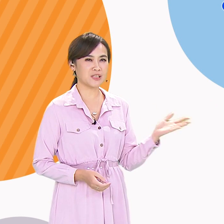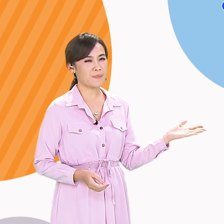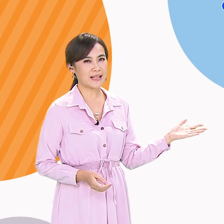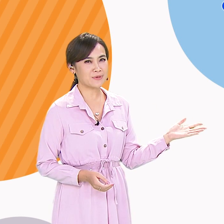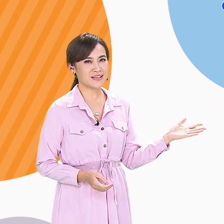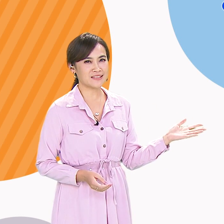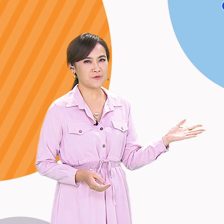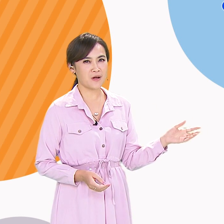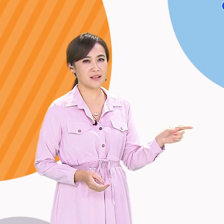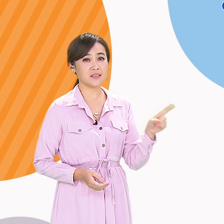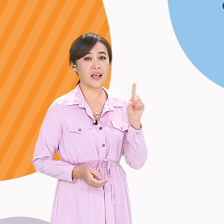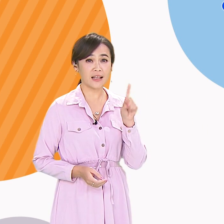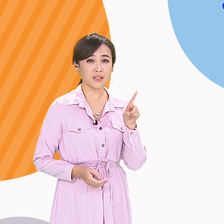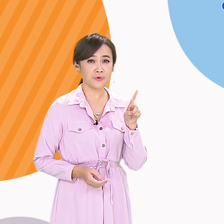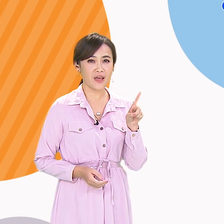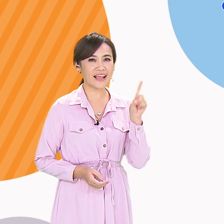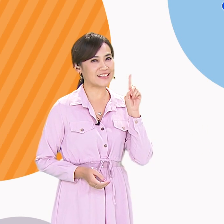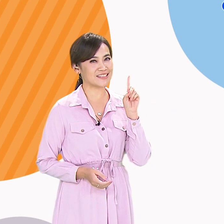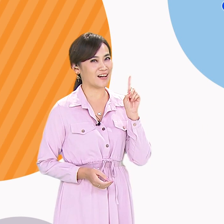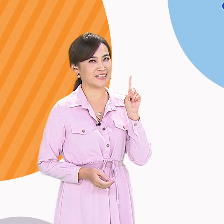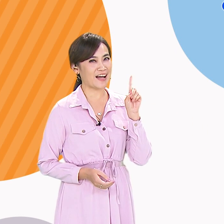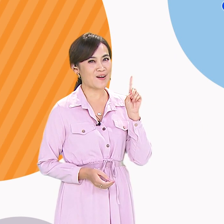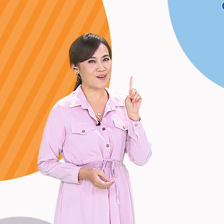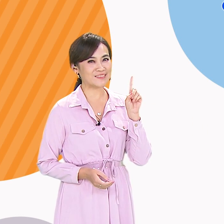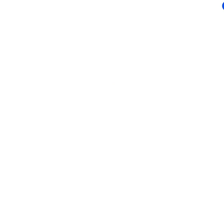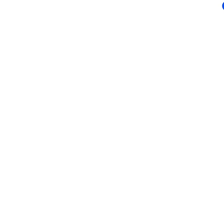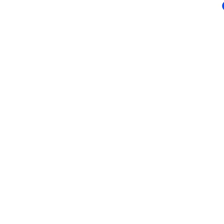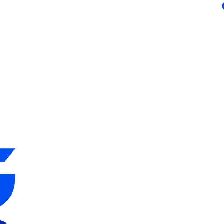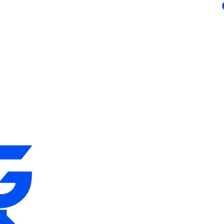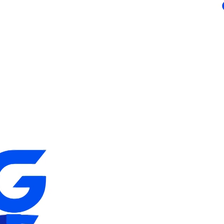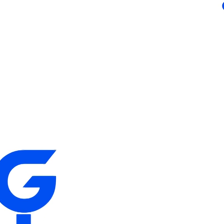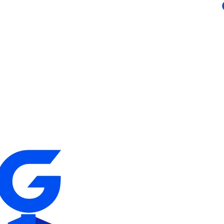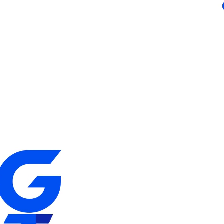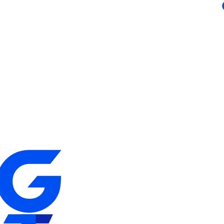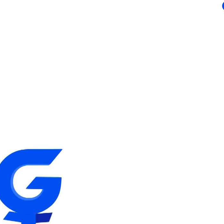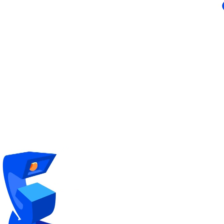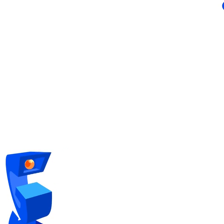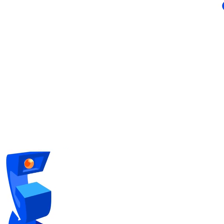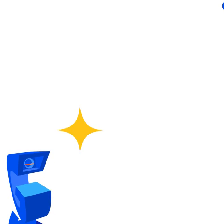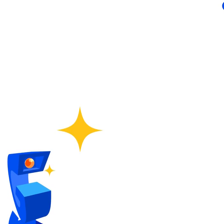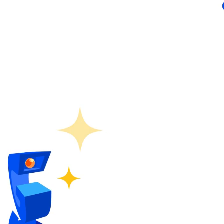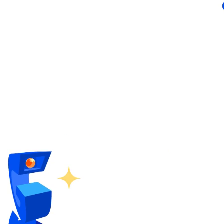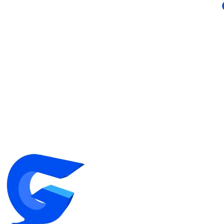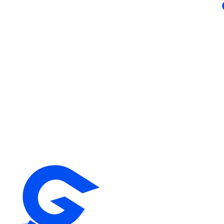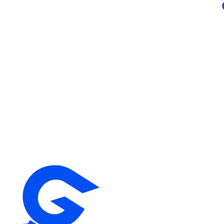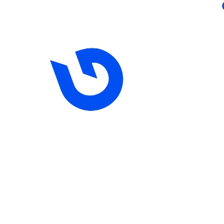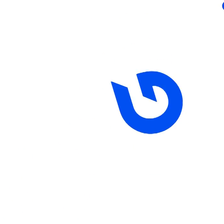当务之急，要解决的还是疫苗荒。八大新闻刘月如志行台北采访报道。 民生8方式尽在1小时，锁定八大民生新闻，记得按订阅，开启小铃铛哦。